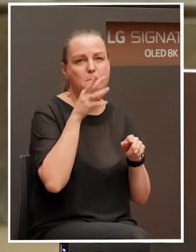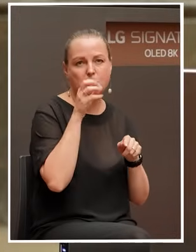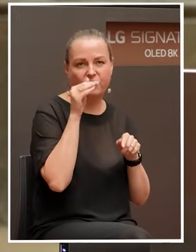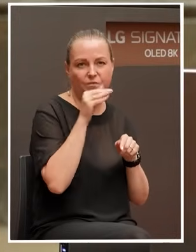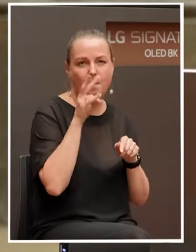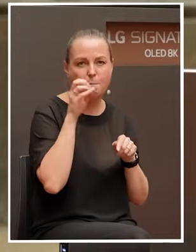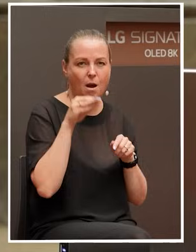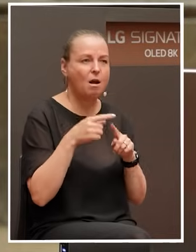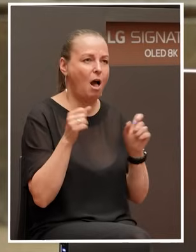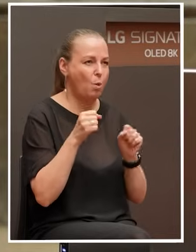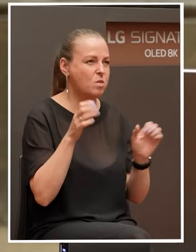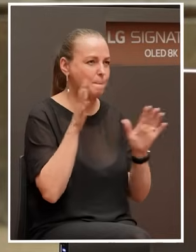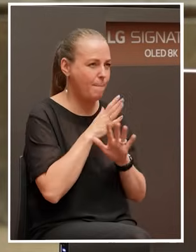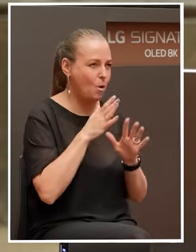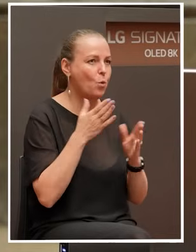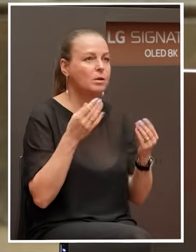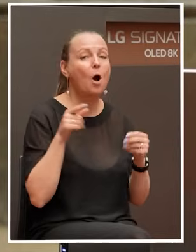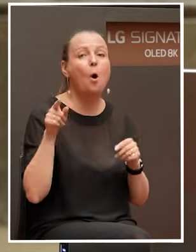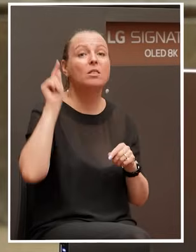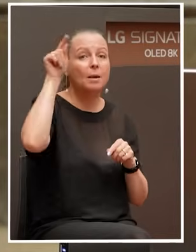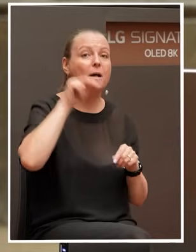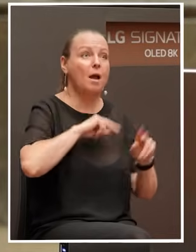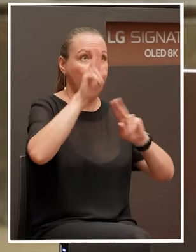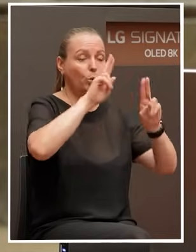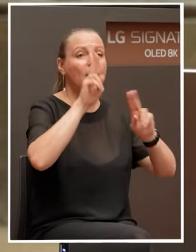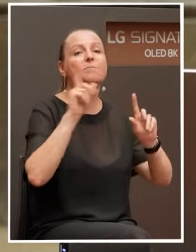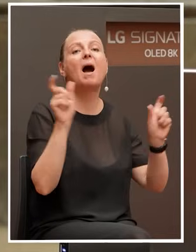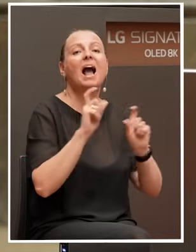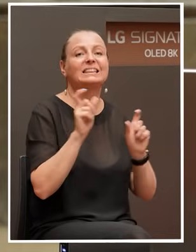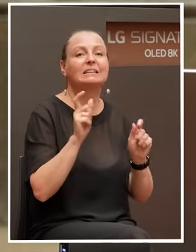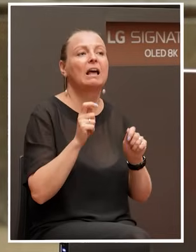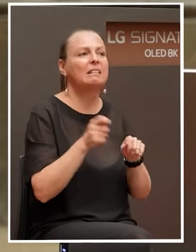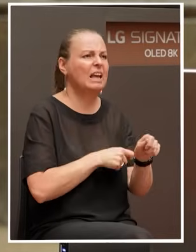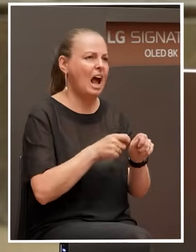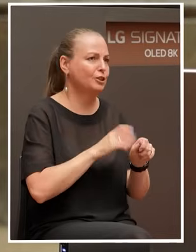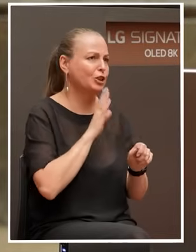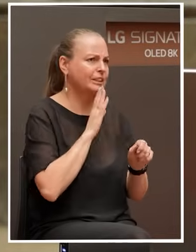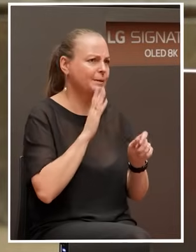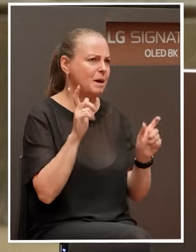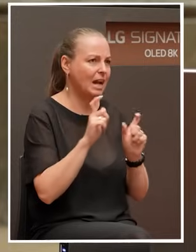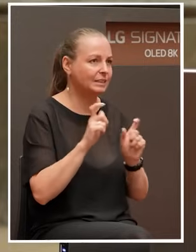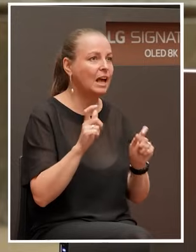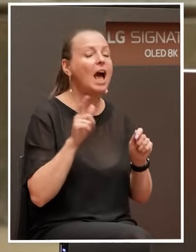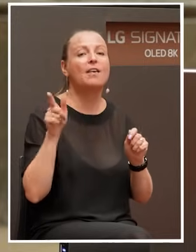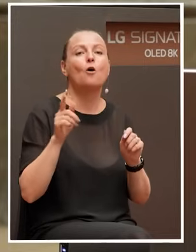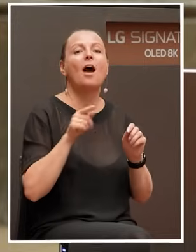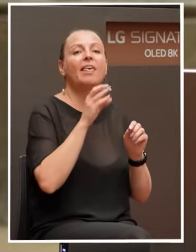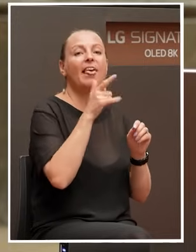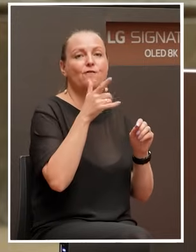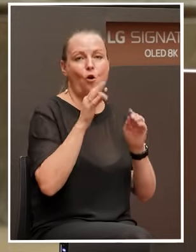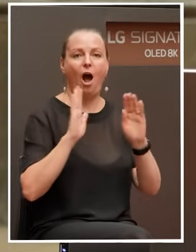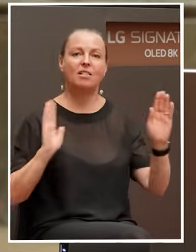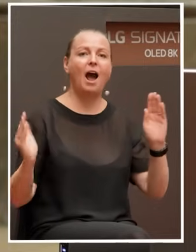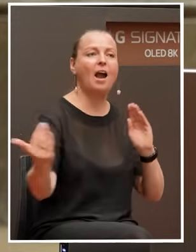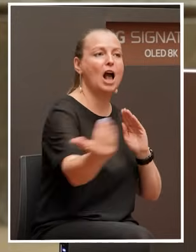погода. Когда он работает в магазине тканей дамском, его в какой-то момент начинают отгораживать ширмами, чтобы